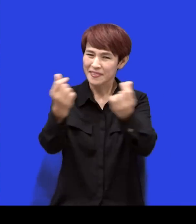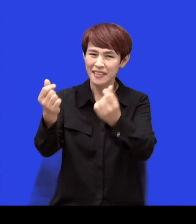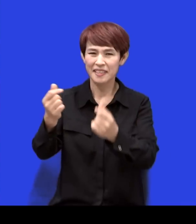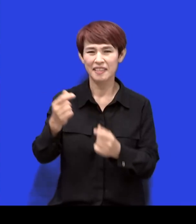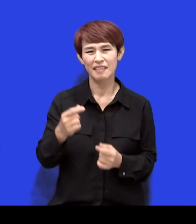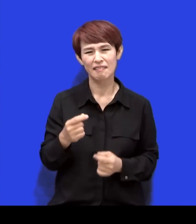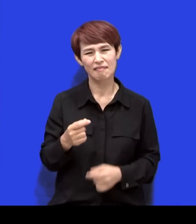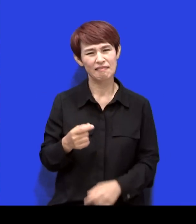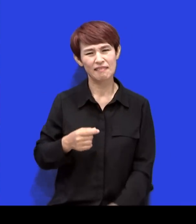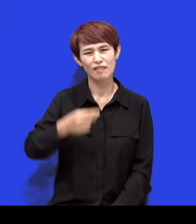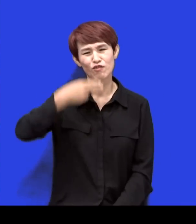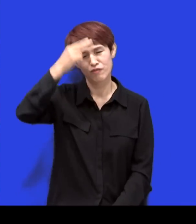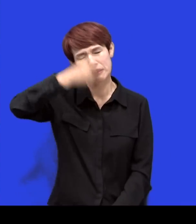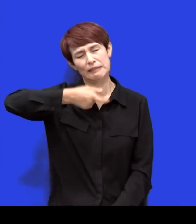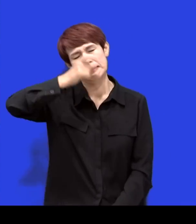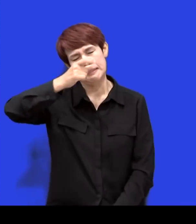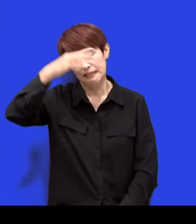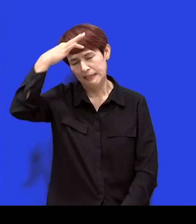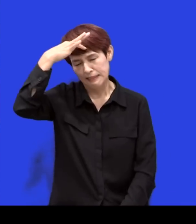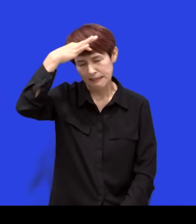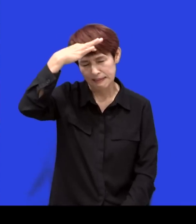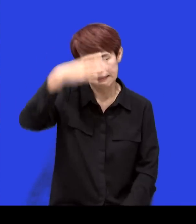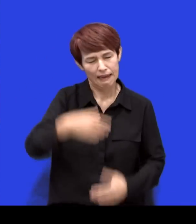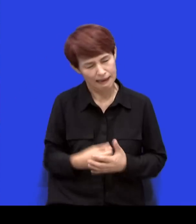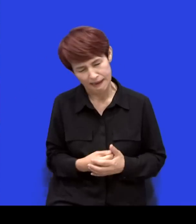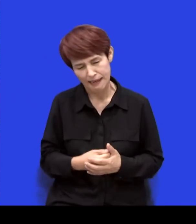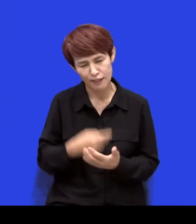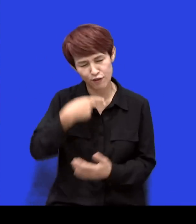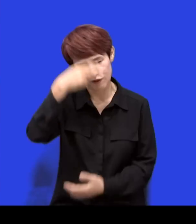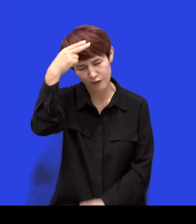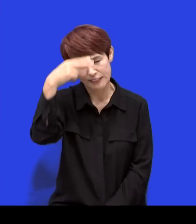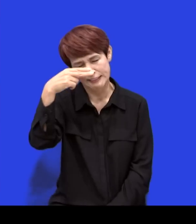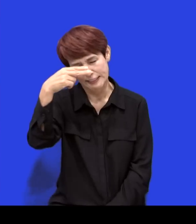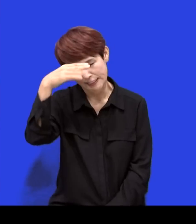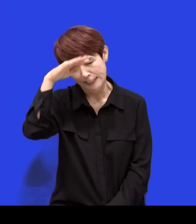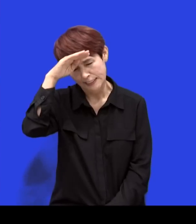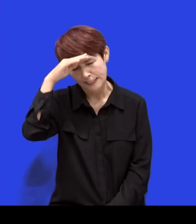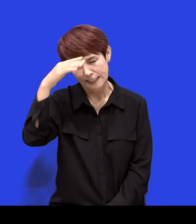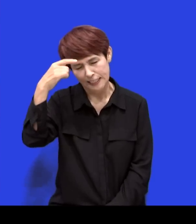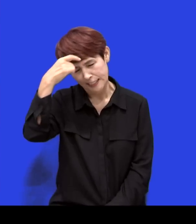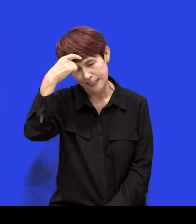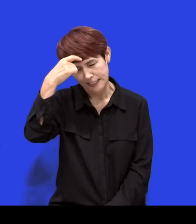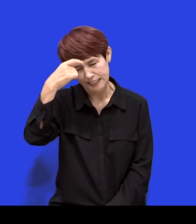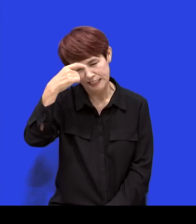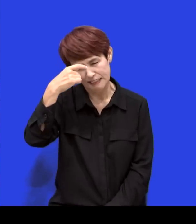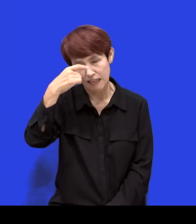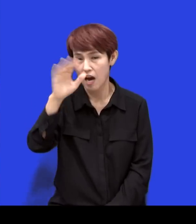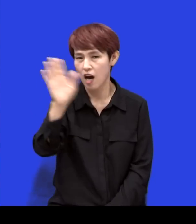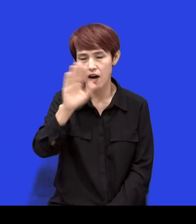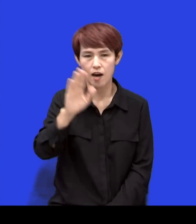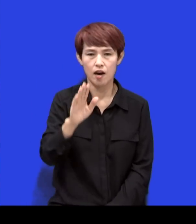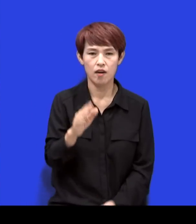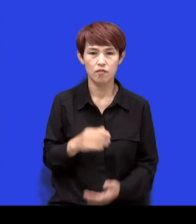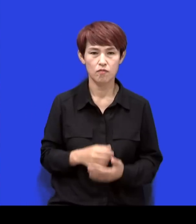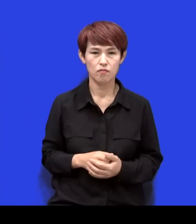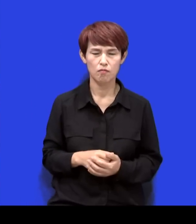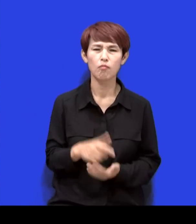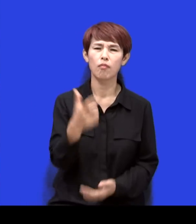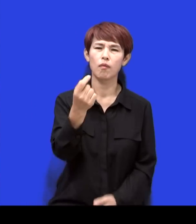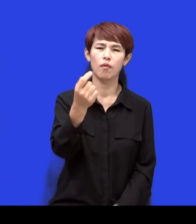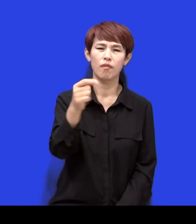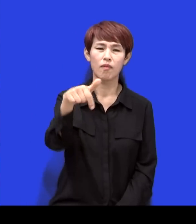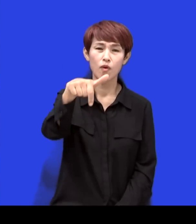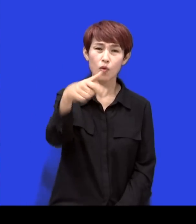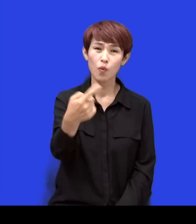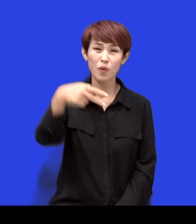음. 한 잔 먹고 또, 이거 뭐, 그냥 계속 술로 뭐 지실 수도 있었는데. 고식 페인이란 말도 있고 작가 페인이란